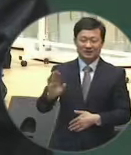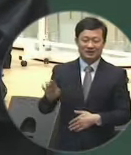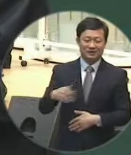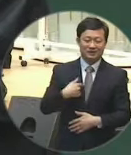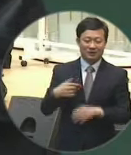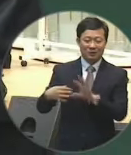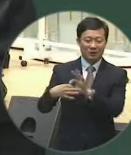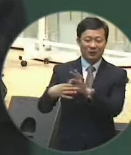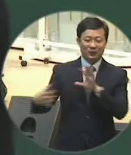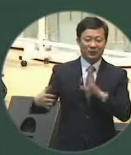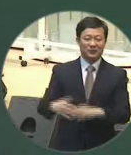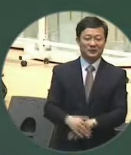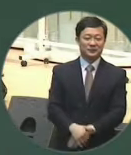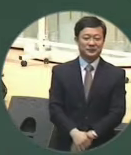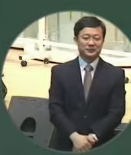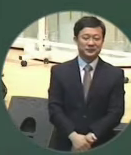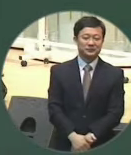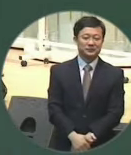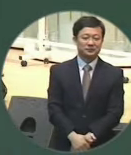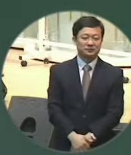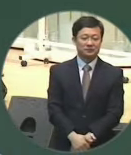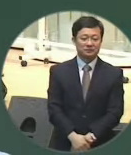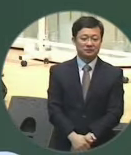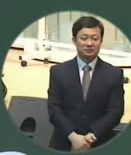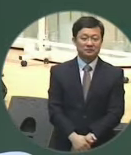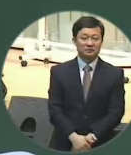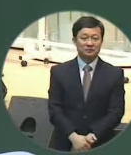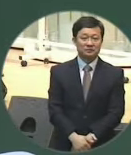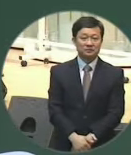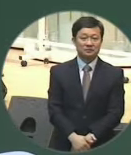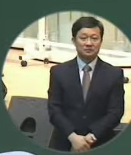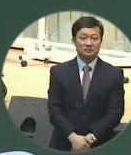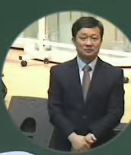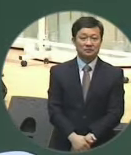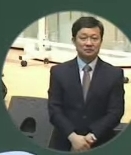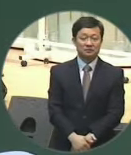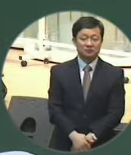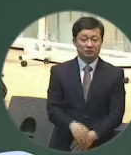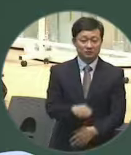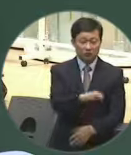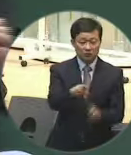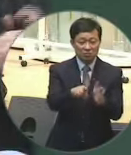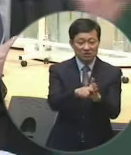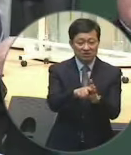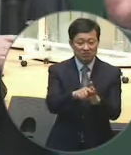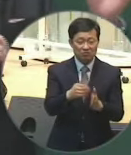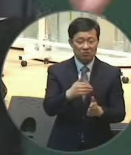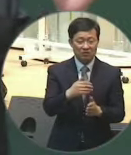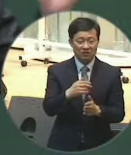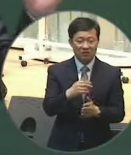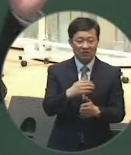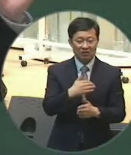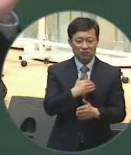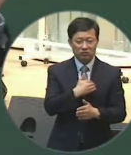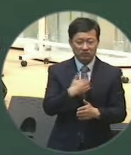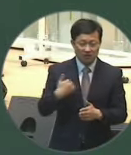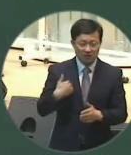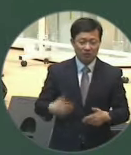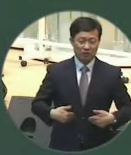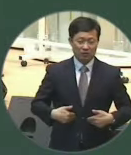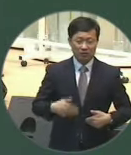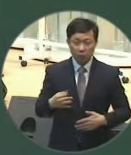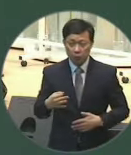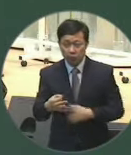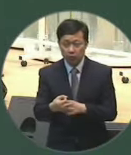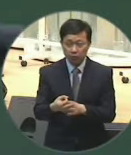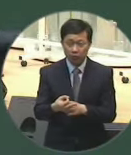try to make things happen, they really have a lot of disbelief. 우리 렘넌트들 클 때 당당하게 커야 돼요. 여러분 약간 무슨 뭐 돈 벌기 위해서 말이지